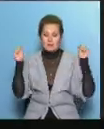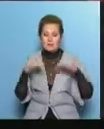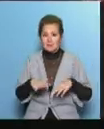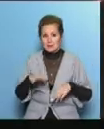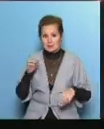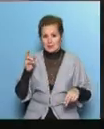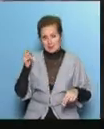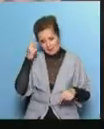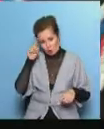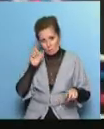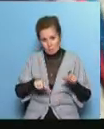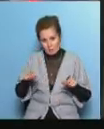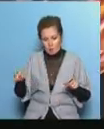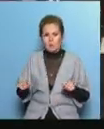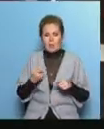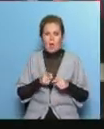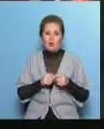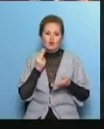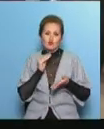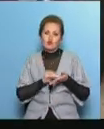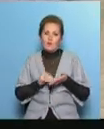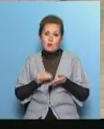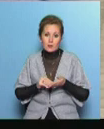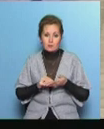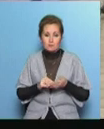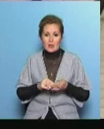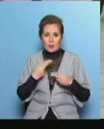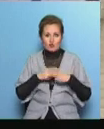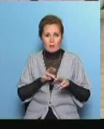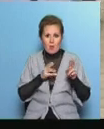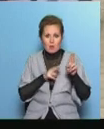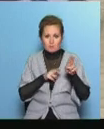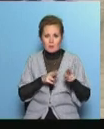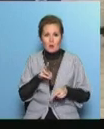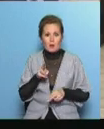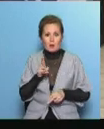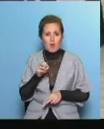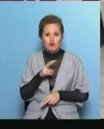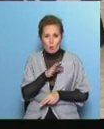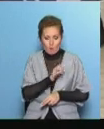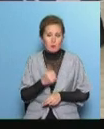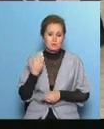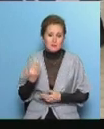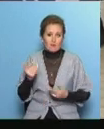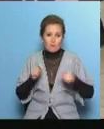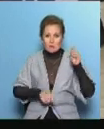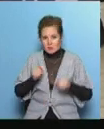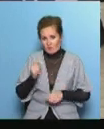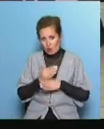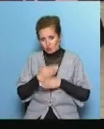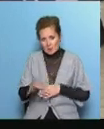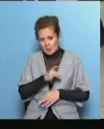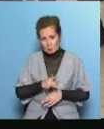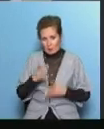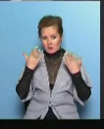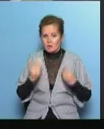шифр Михаила Калашникова на конкурсе по созданию автомата в 1946 году. Сегодняшний фестиваль – часть Республиканского дня